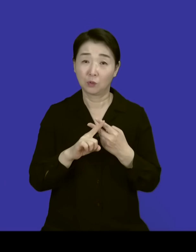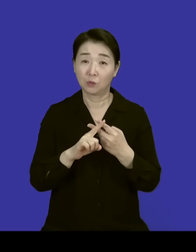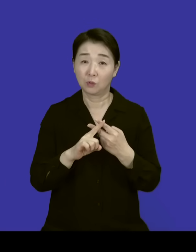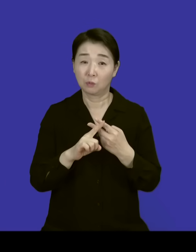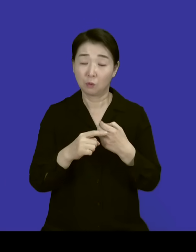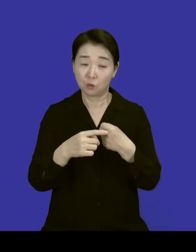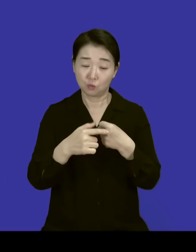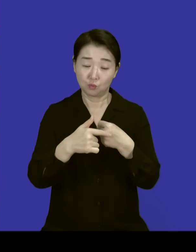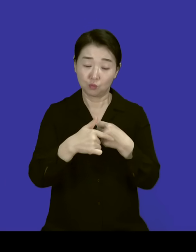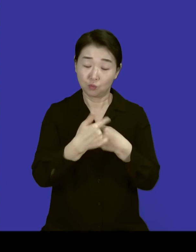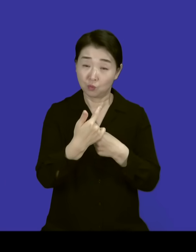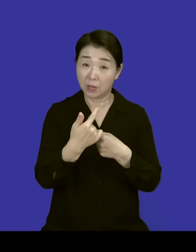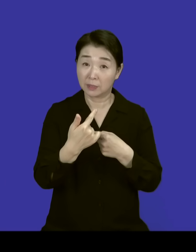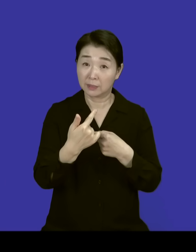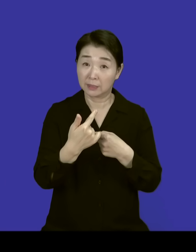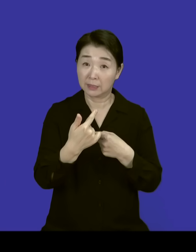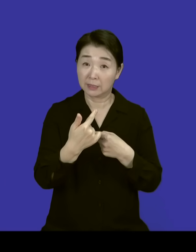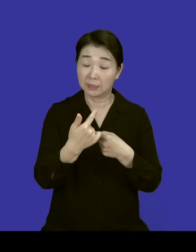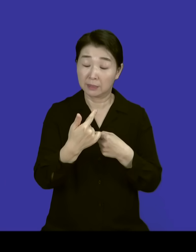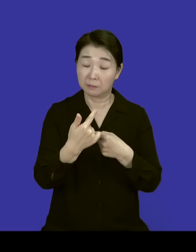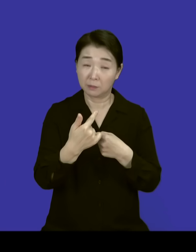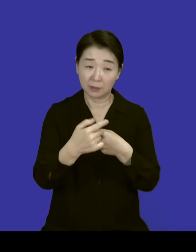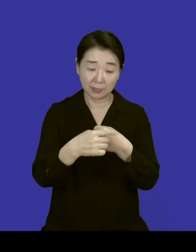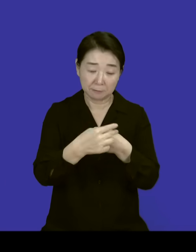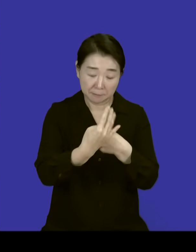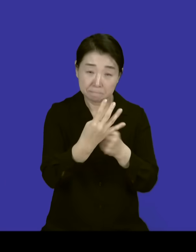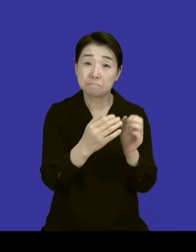6학년 때까지 안 하다가 중학교 1학년 올라갈 때쯤에